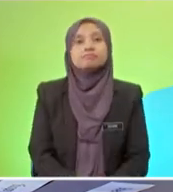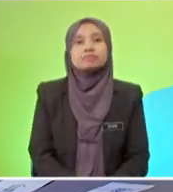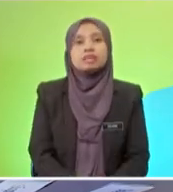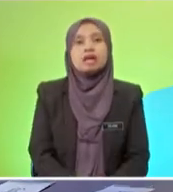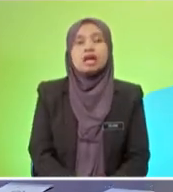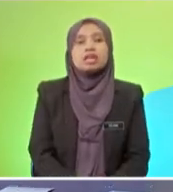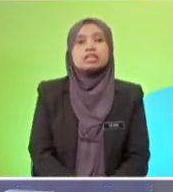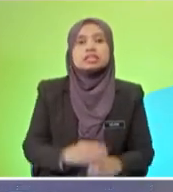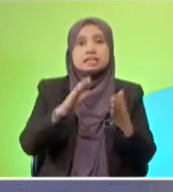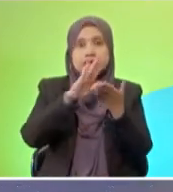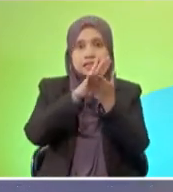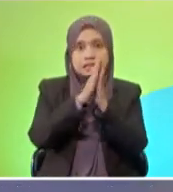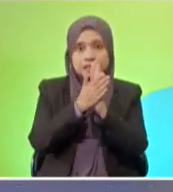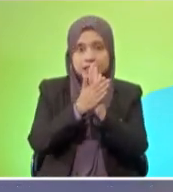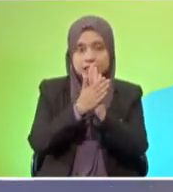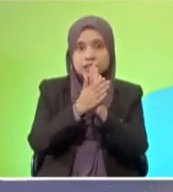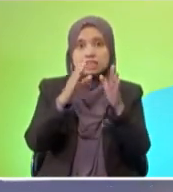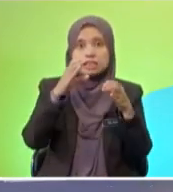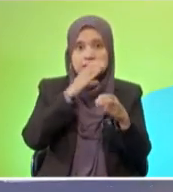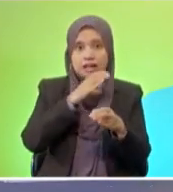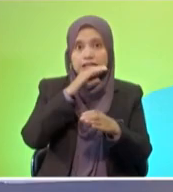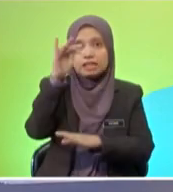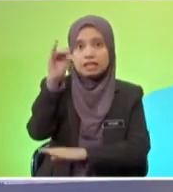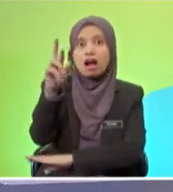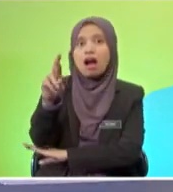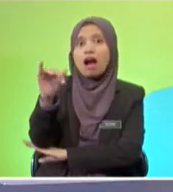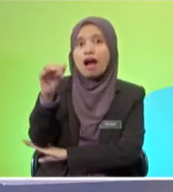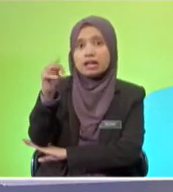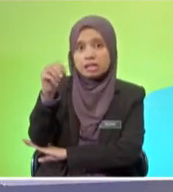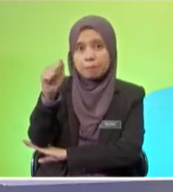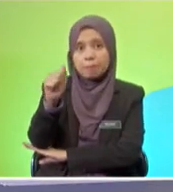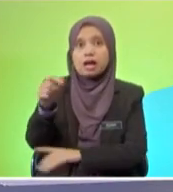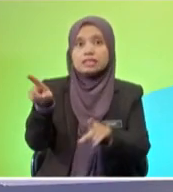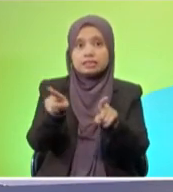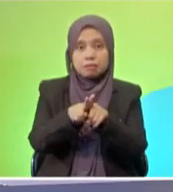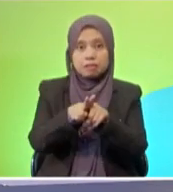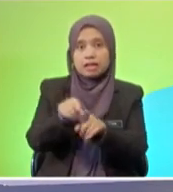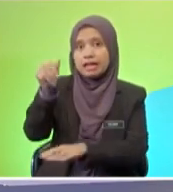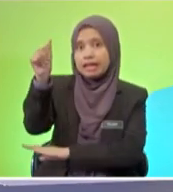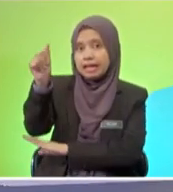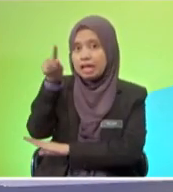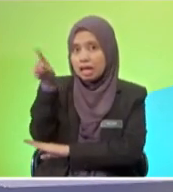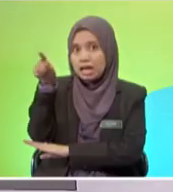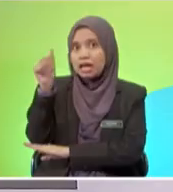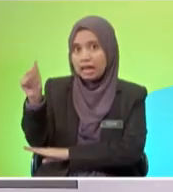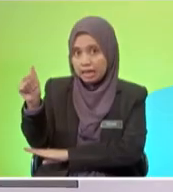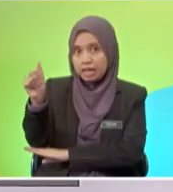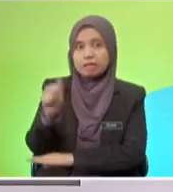cari yang rimanya sama betul dan Ini jadi yang pertama mesti ini juga